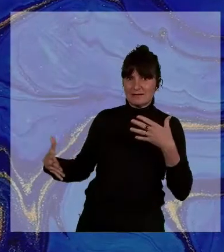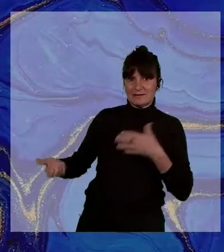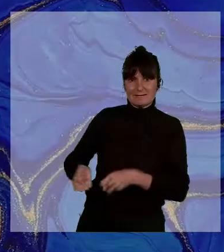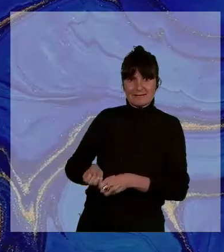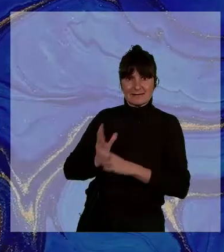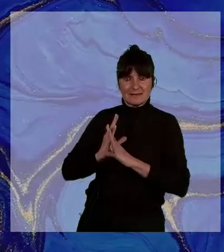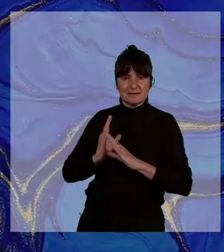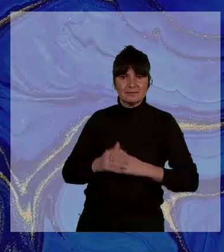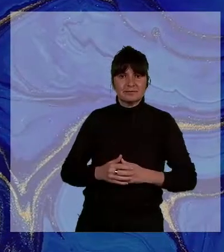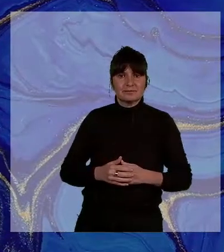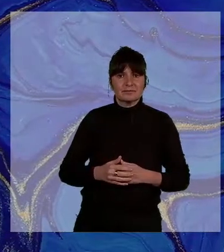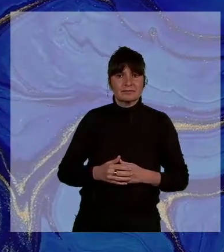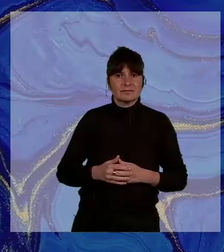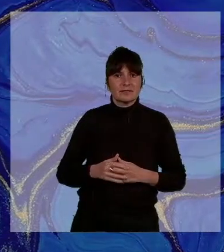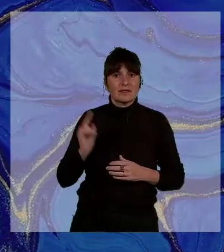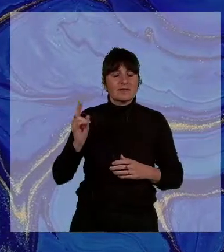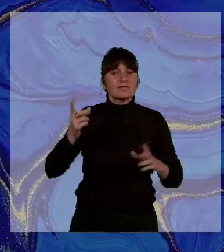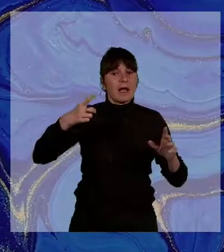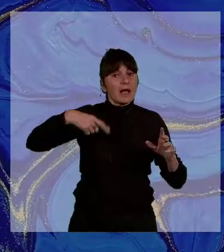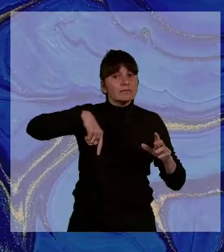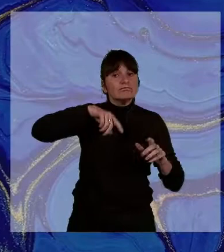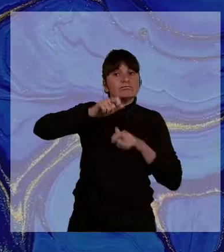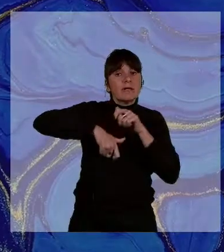les maires mettent en place